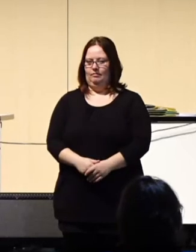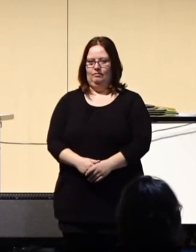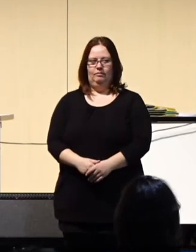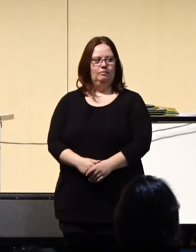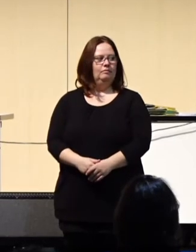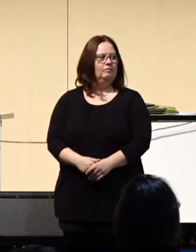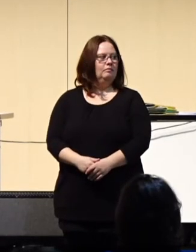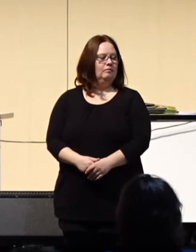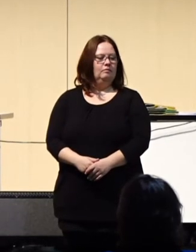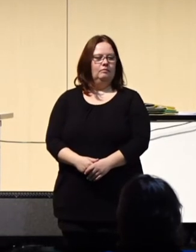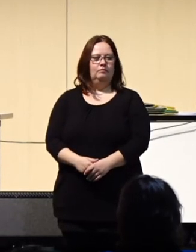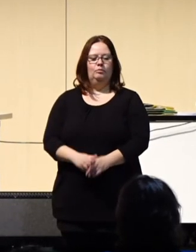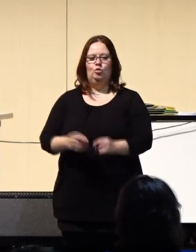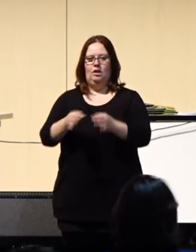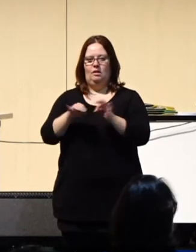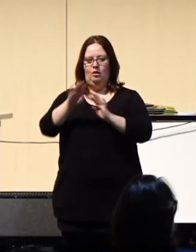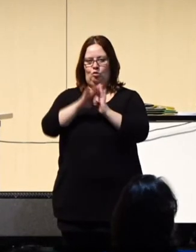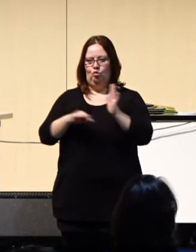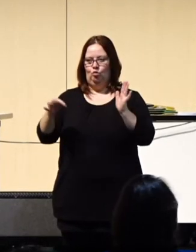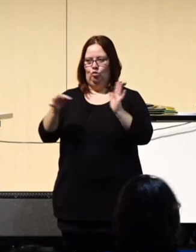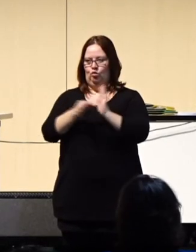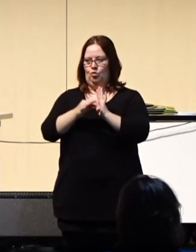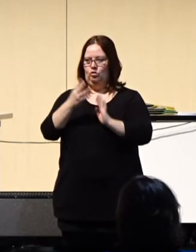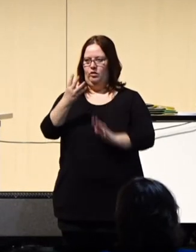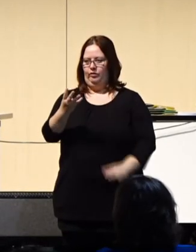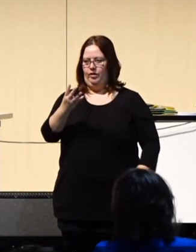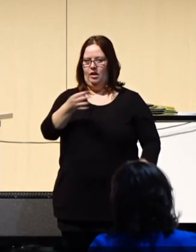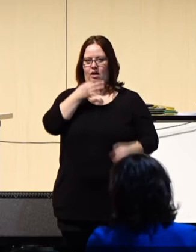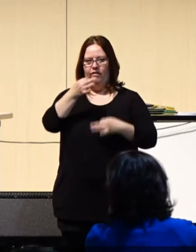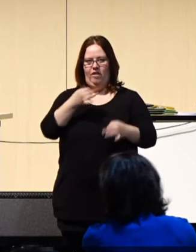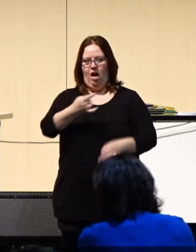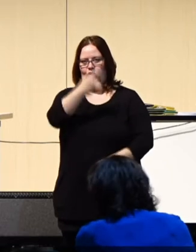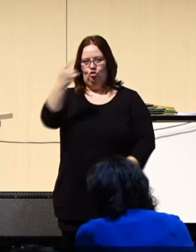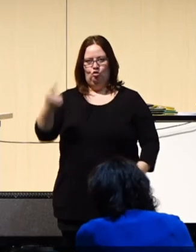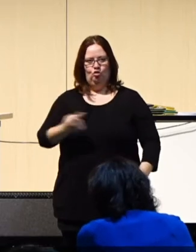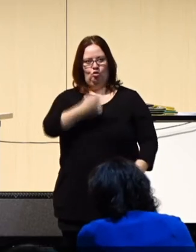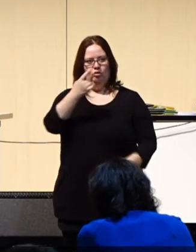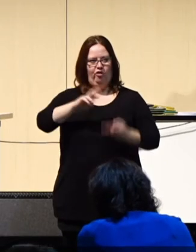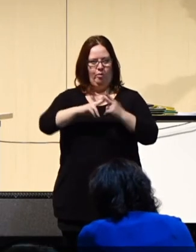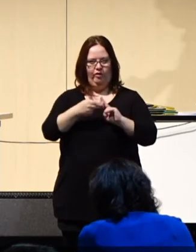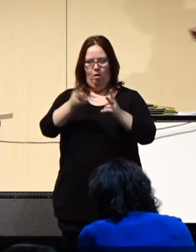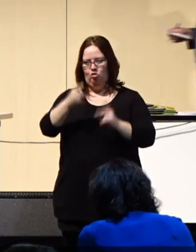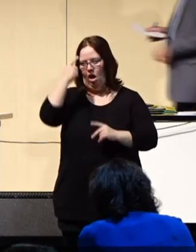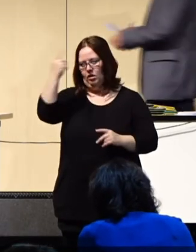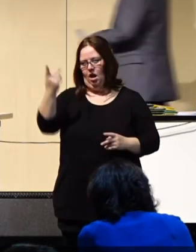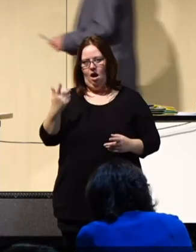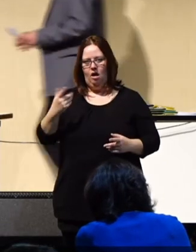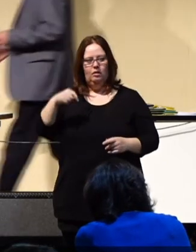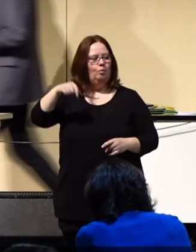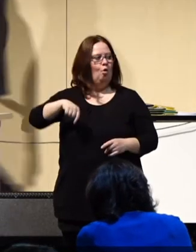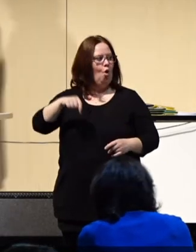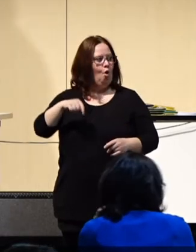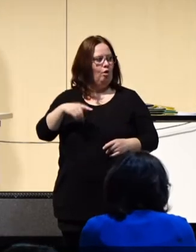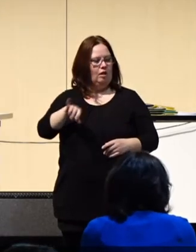Damit steigen wir ein in den Tagesordnungspunkt 4, Fragestunde der Mitglieder des Stadtrates. Wir haben, wie gesagt, heute